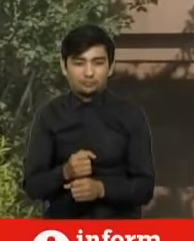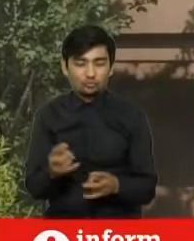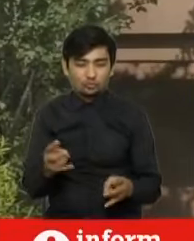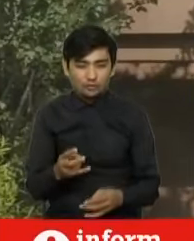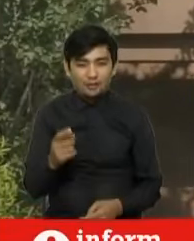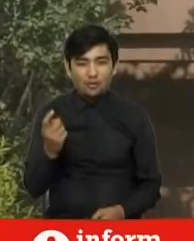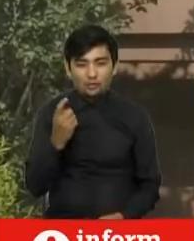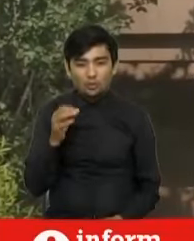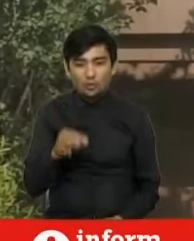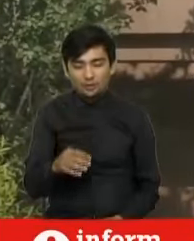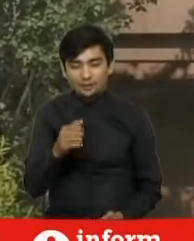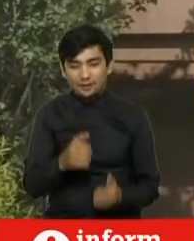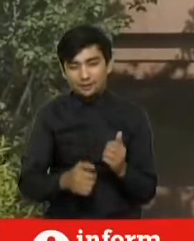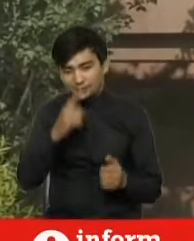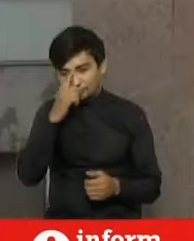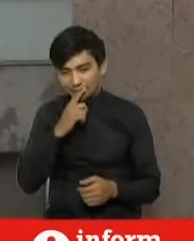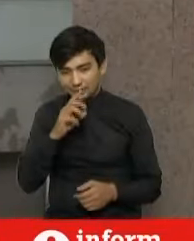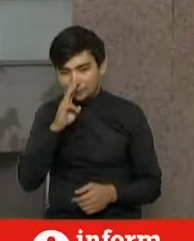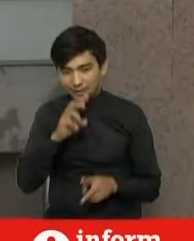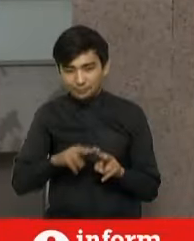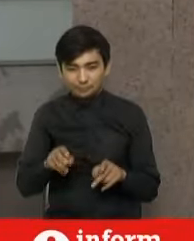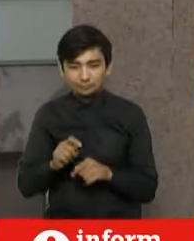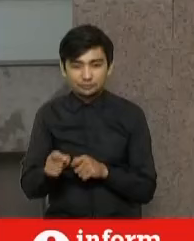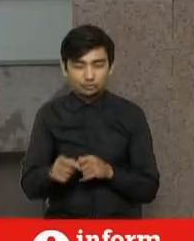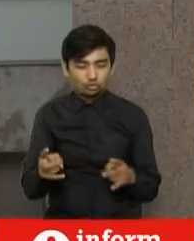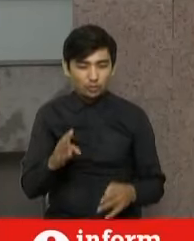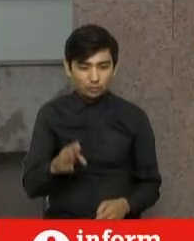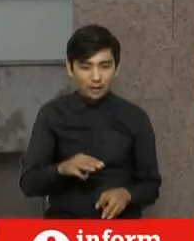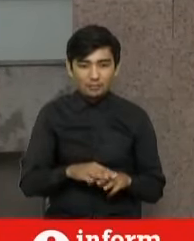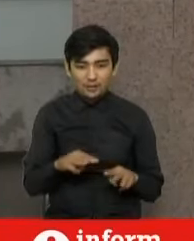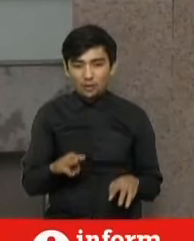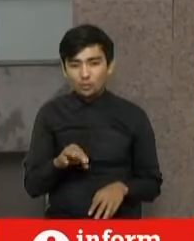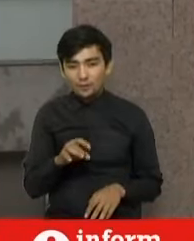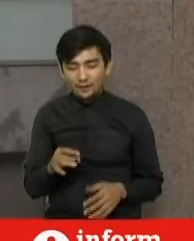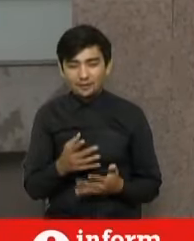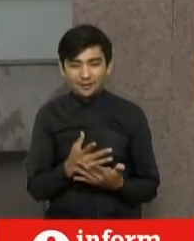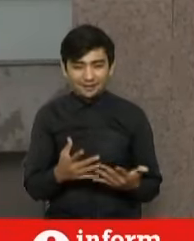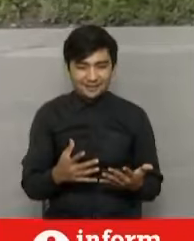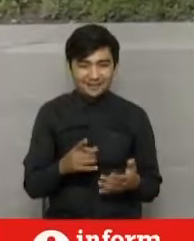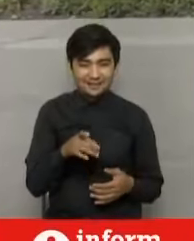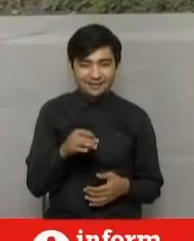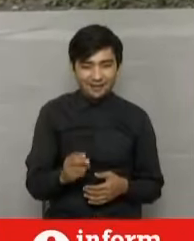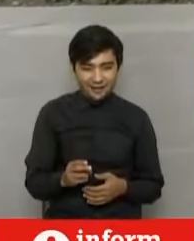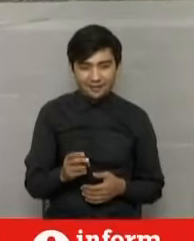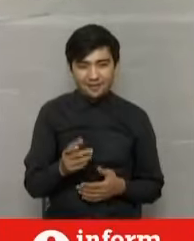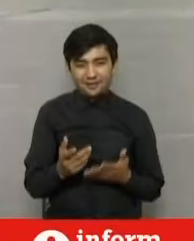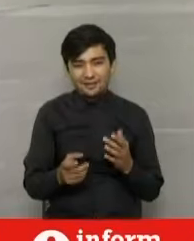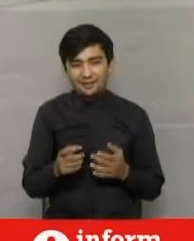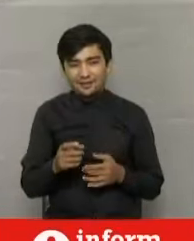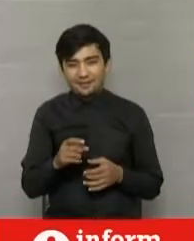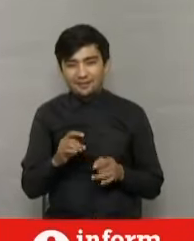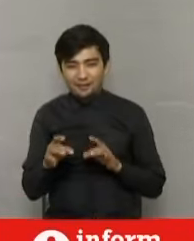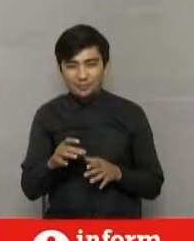ай сайын сыйақы беру міндеттеледі. Сондай-ақ министрлік тауар сыртындағы таңбаларды заңсыз пайдалану әрекеттеріне